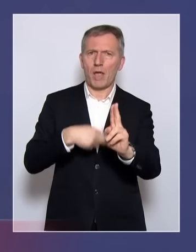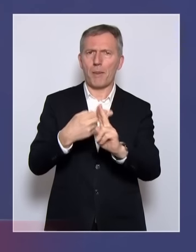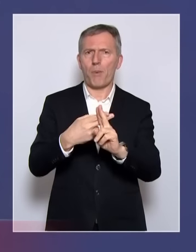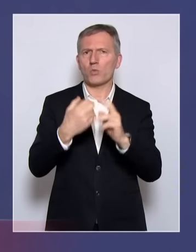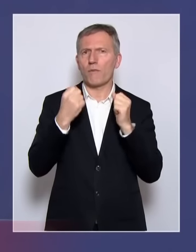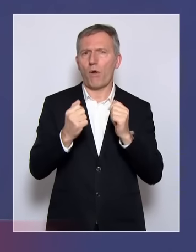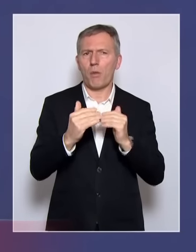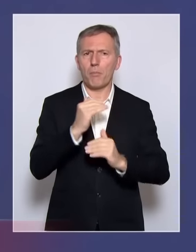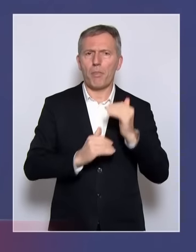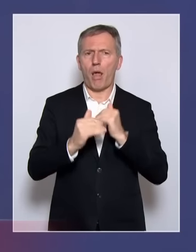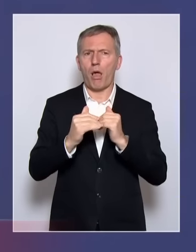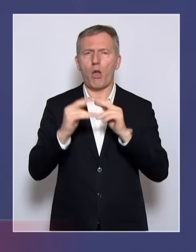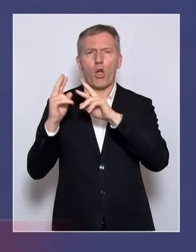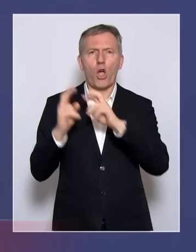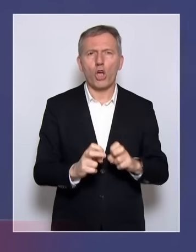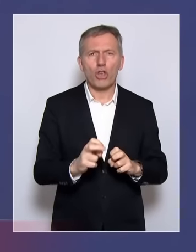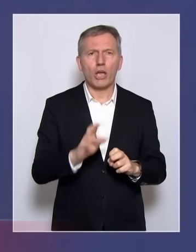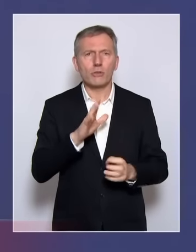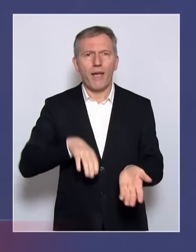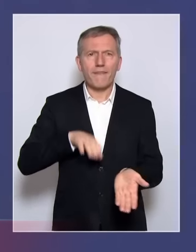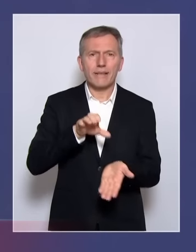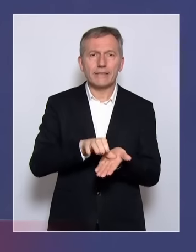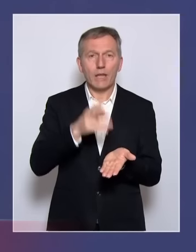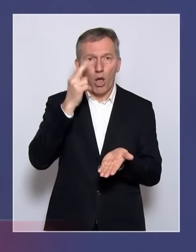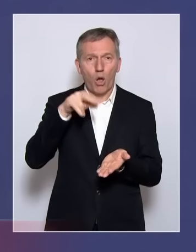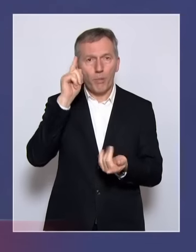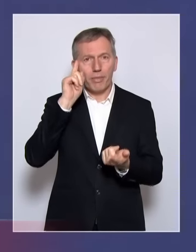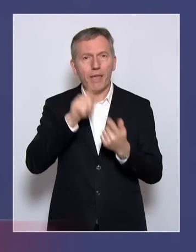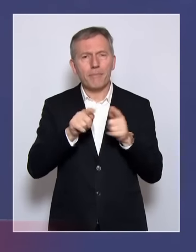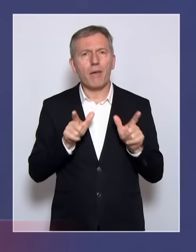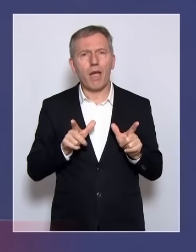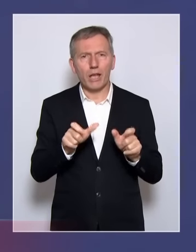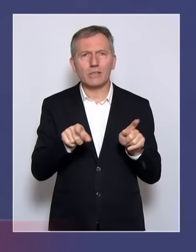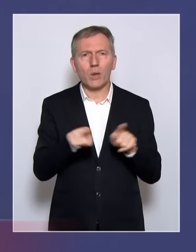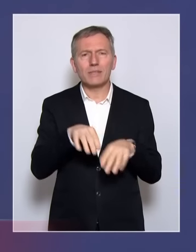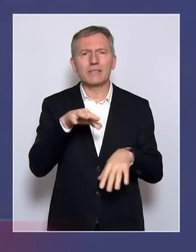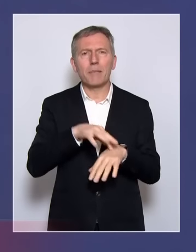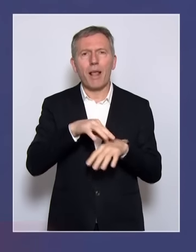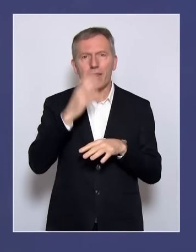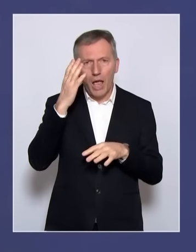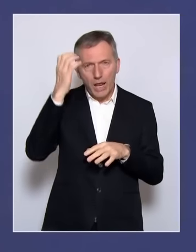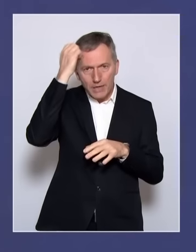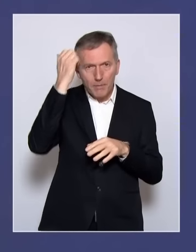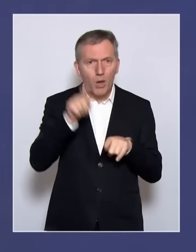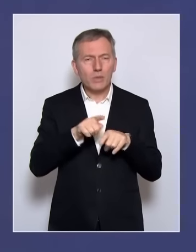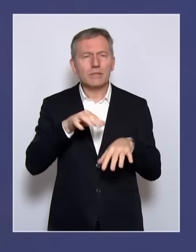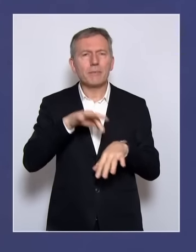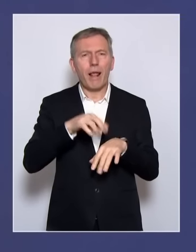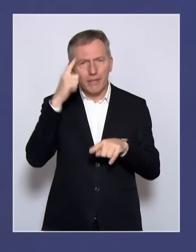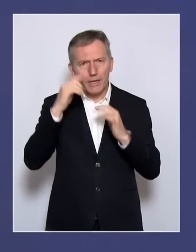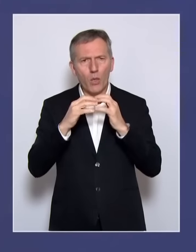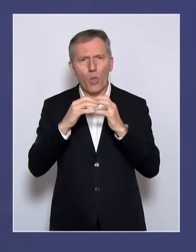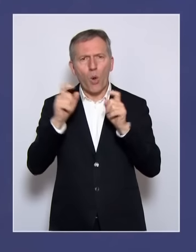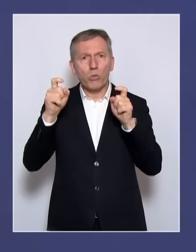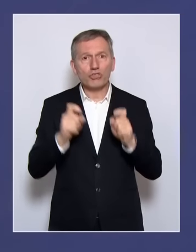un plan européen de recherche et d'investissement pour les traitements contre les cancers, la maladie d'Alzheimer et les maladies neurodégénératives ou les maladies